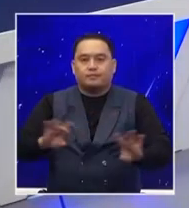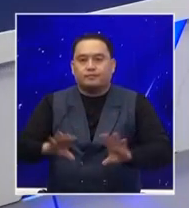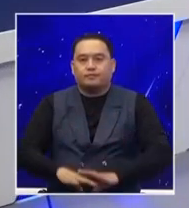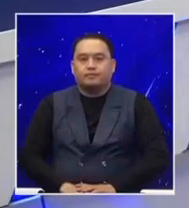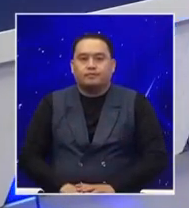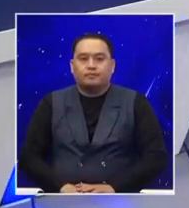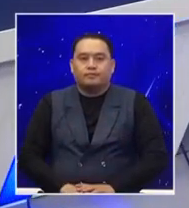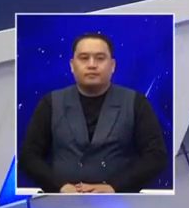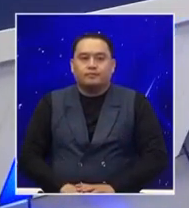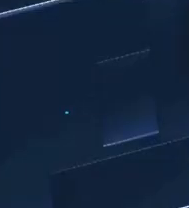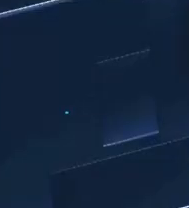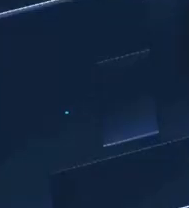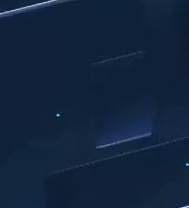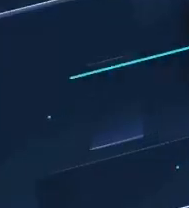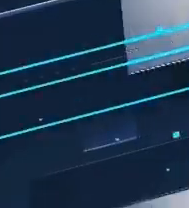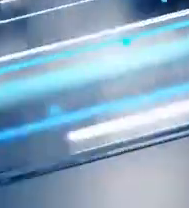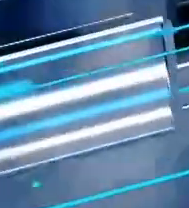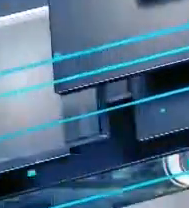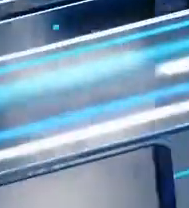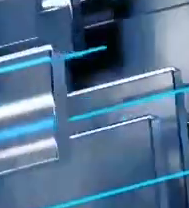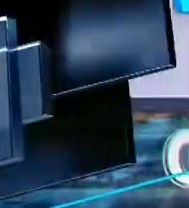о главном.